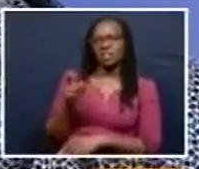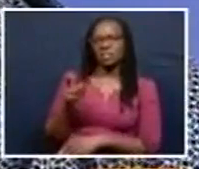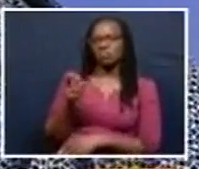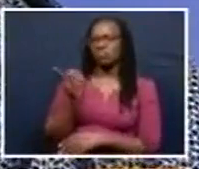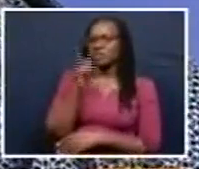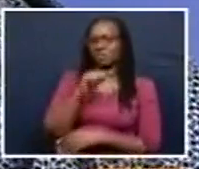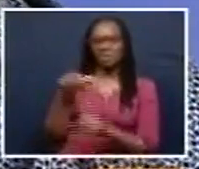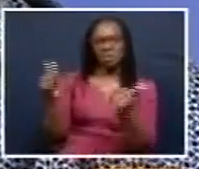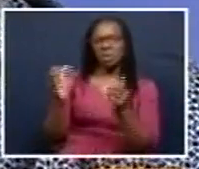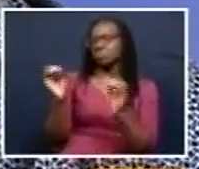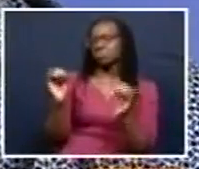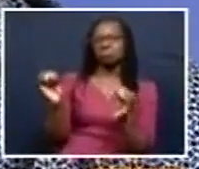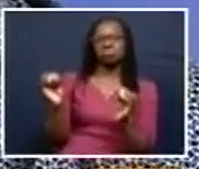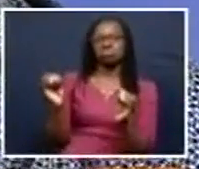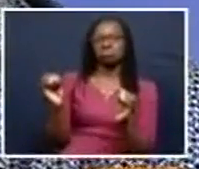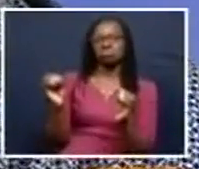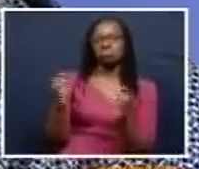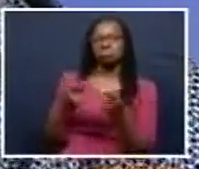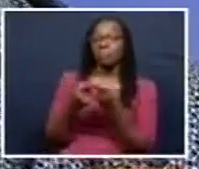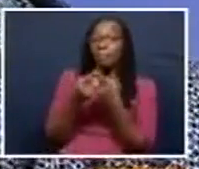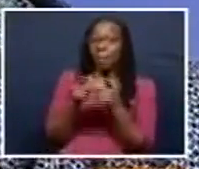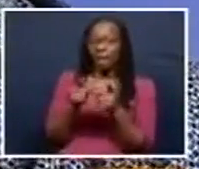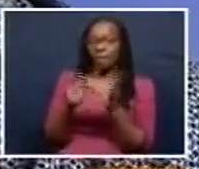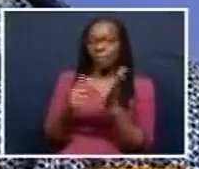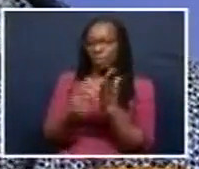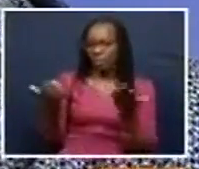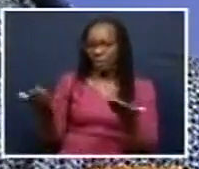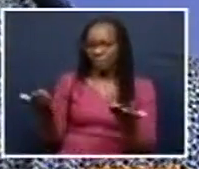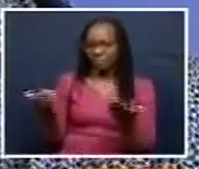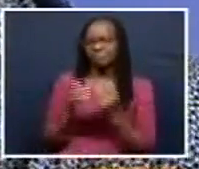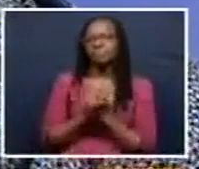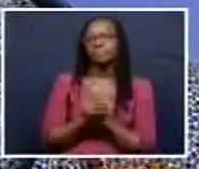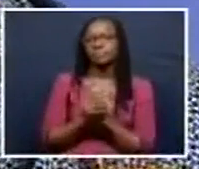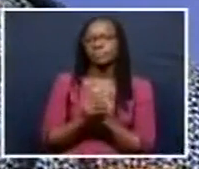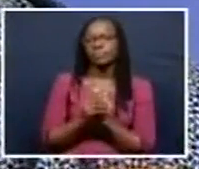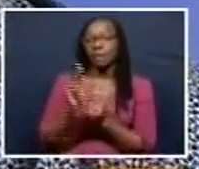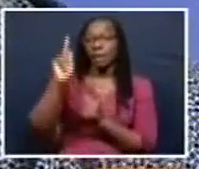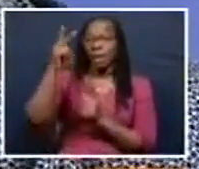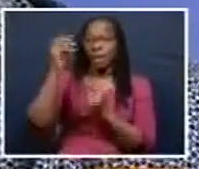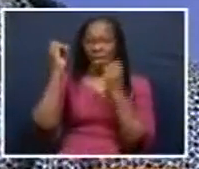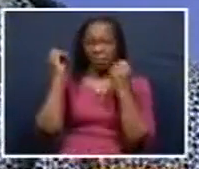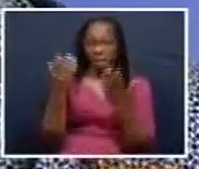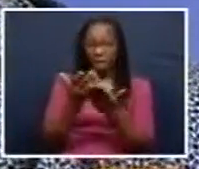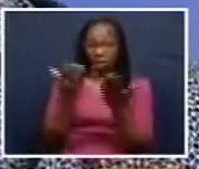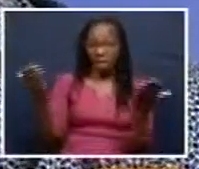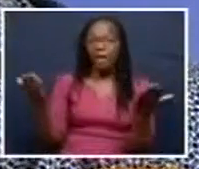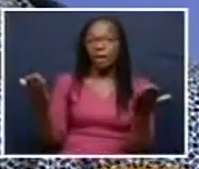haijakamilika vizuri. Lakini shida ni nini? Wakenya wengi wameanza